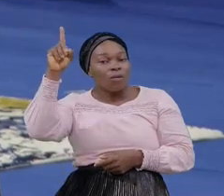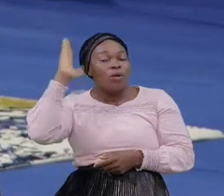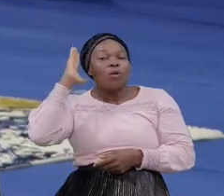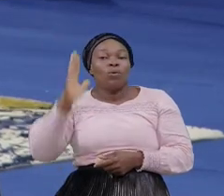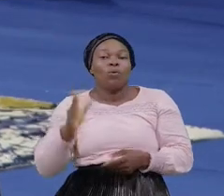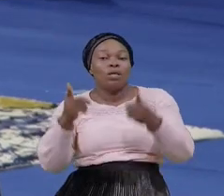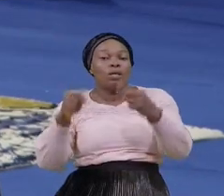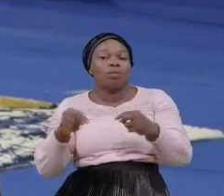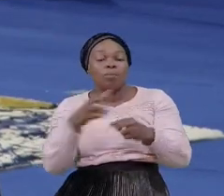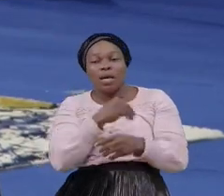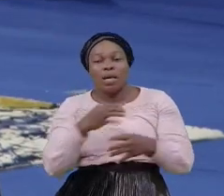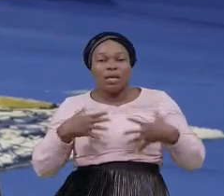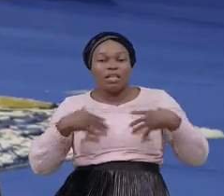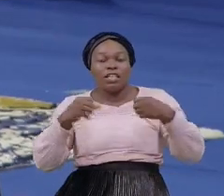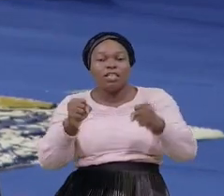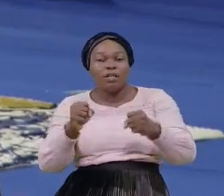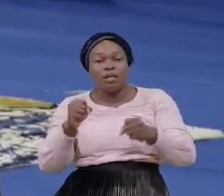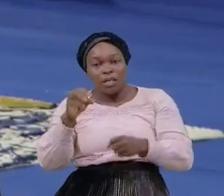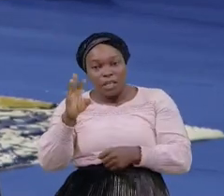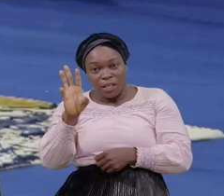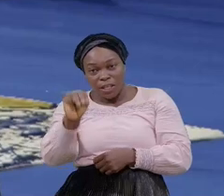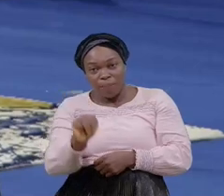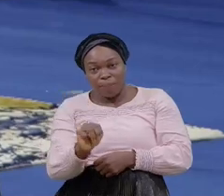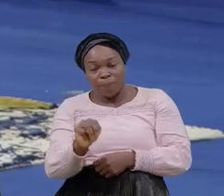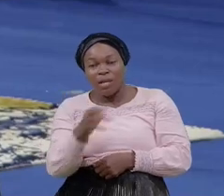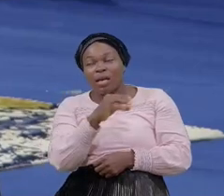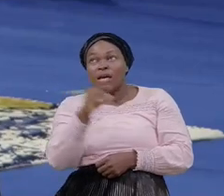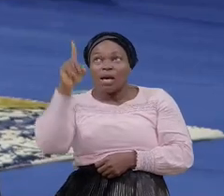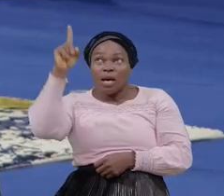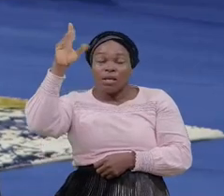et je le guérirai. Pas de doute, j'irai.